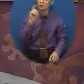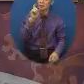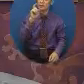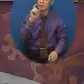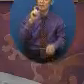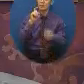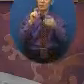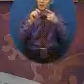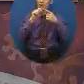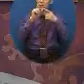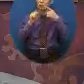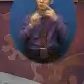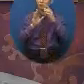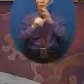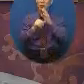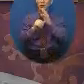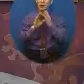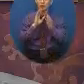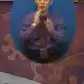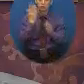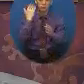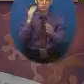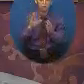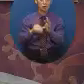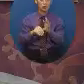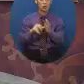1910년 1월 달에 그